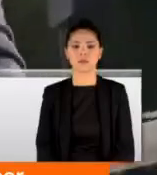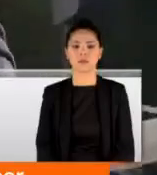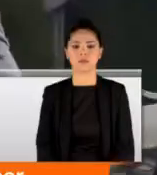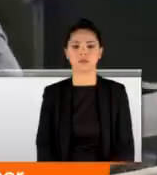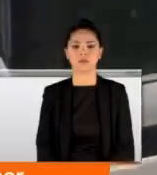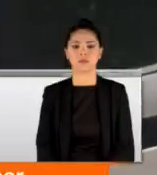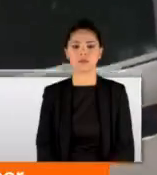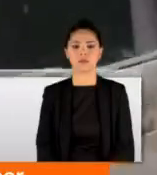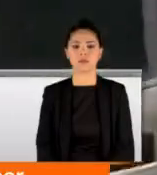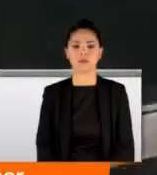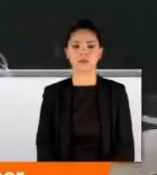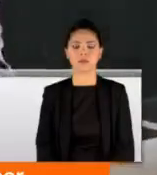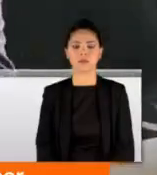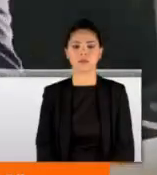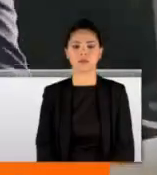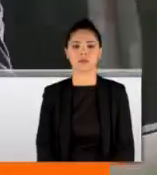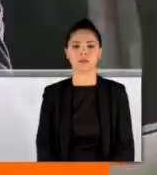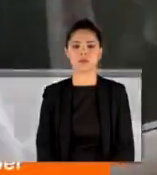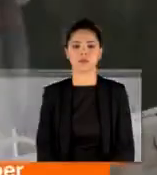Bu bayrak bizim 500'den sakin, yavaş